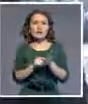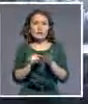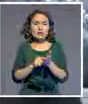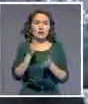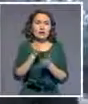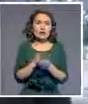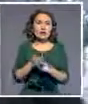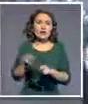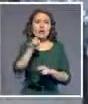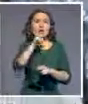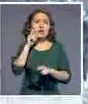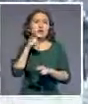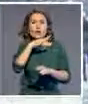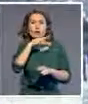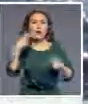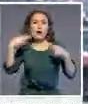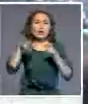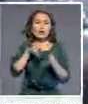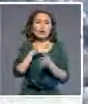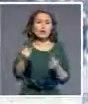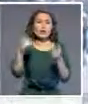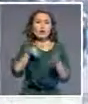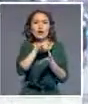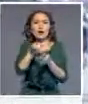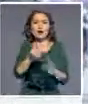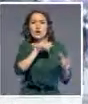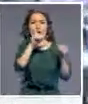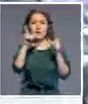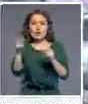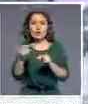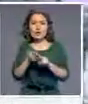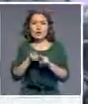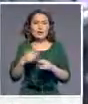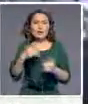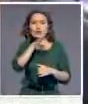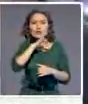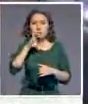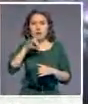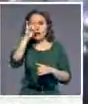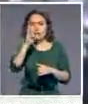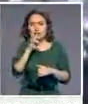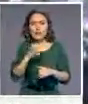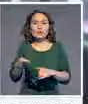жер іздеп ірі қалаларға қоныс аударатын ескерсек, алдағы жылдары өңірде жұмысқа қауқарлы адам қала ма